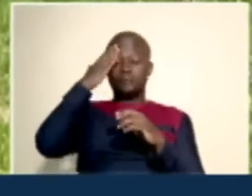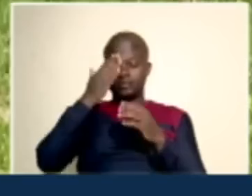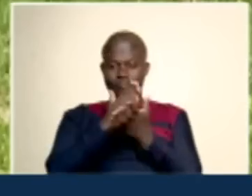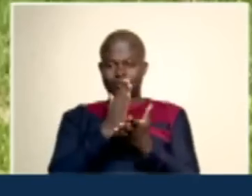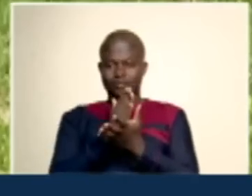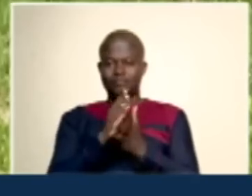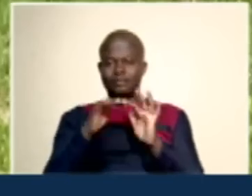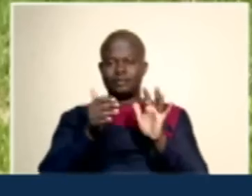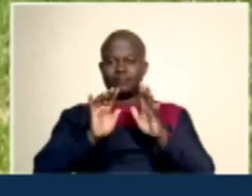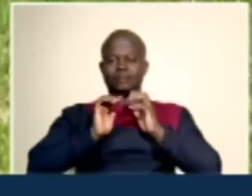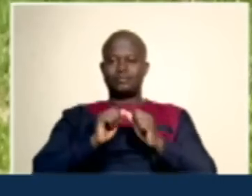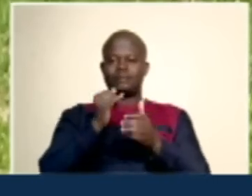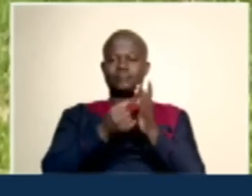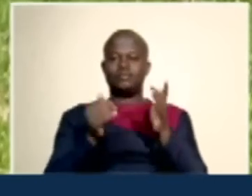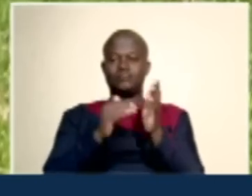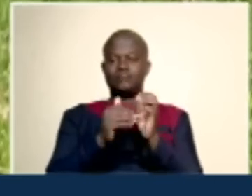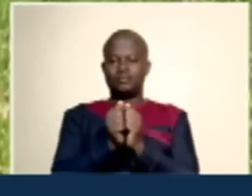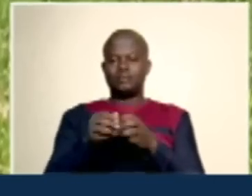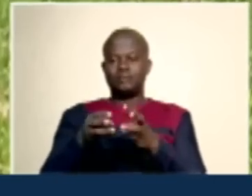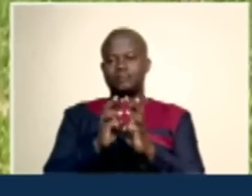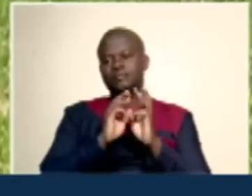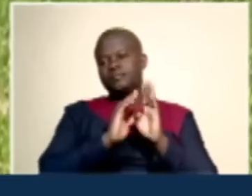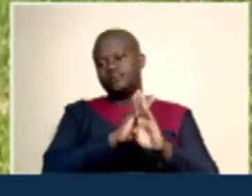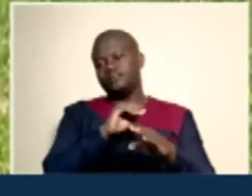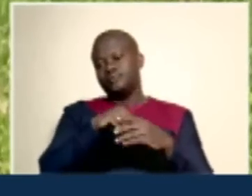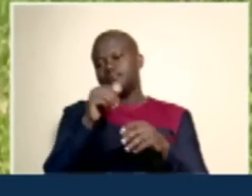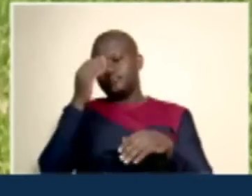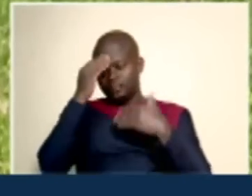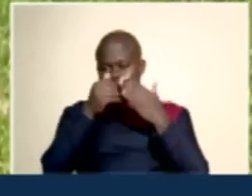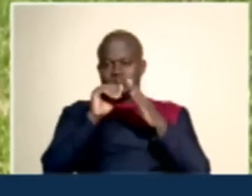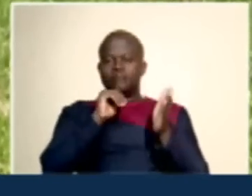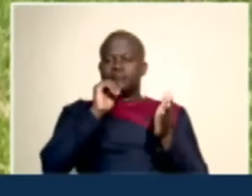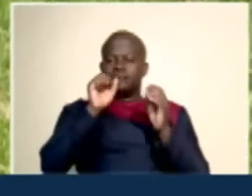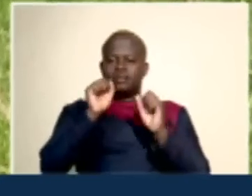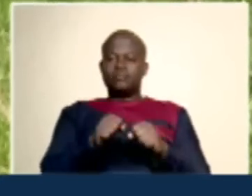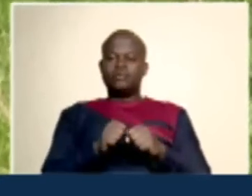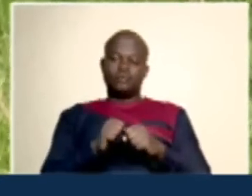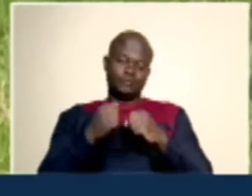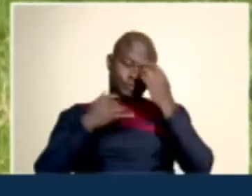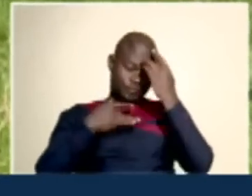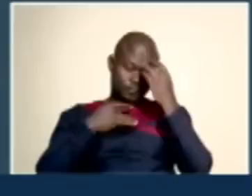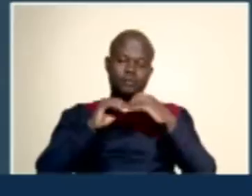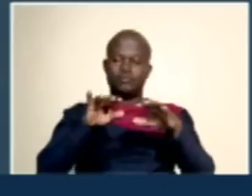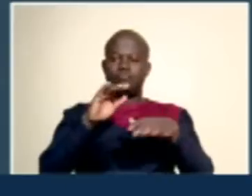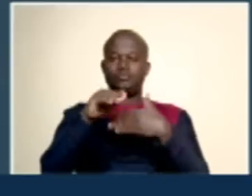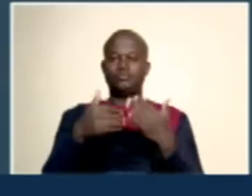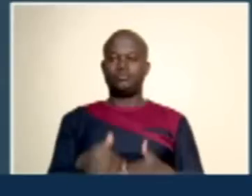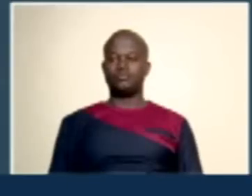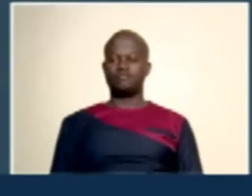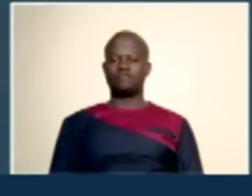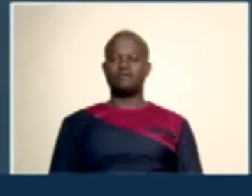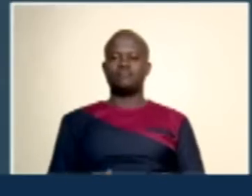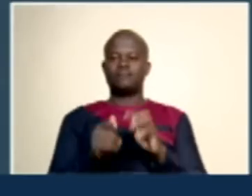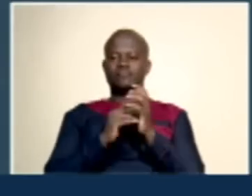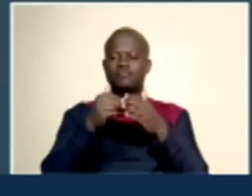uko twayirinda nuko twayirwanya muri bagenzi bacu kugira ngo itazabasha kugenda isakara hose ku rundi ruhande